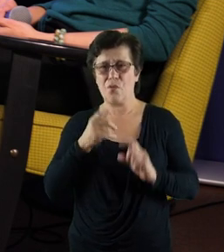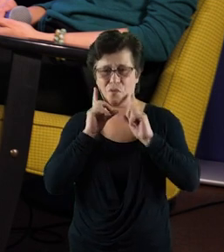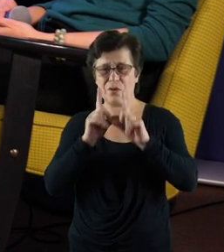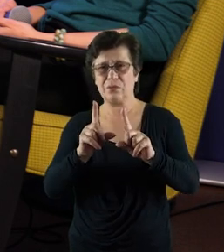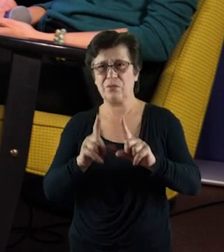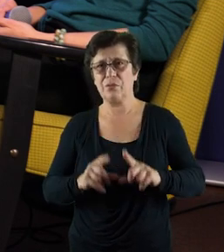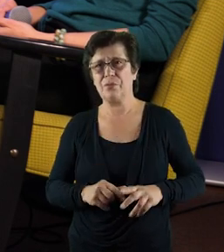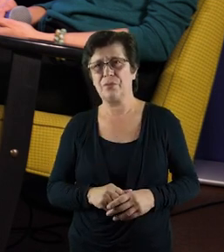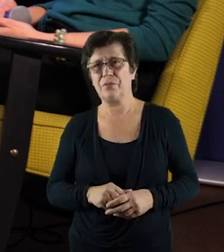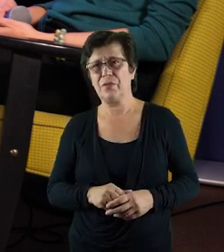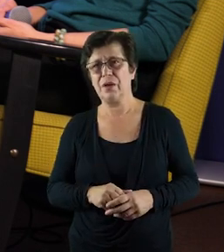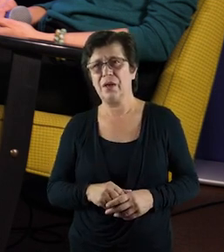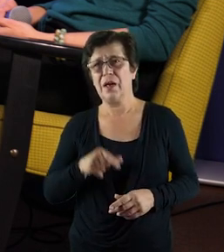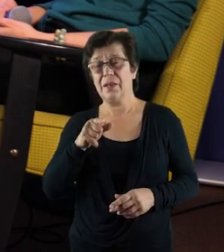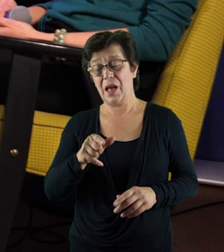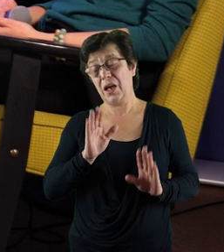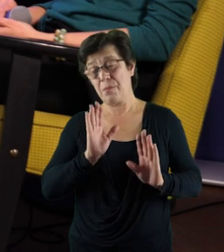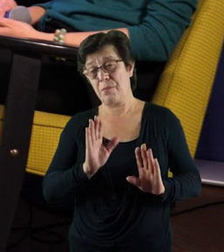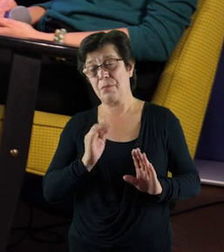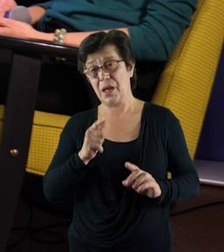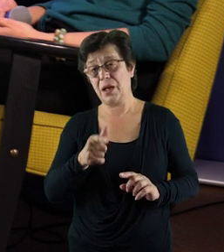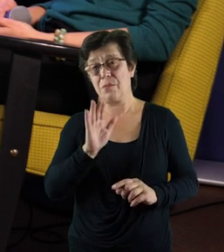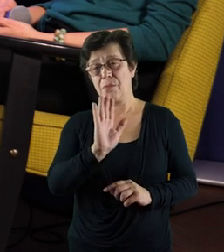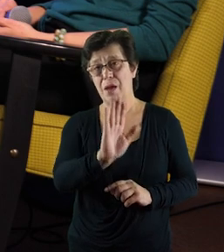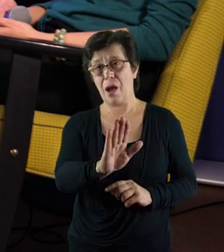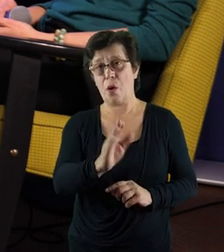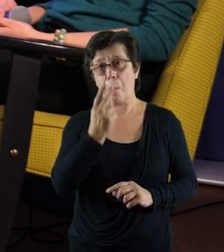Więc takie miał poglądy.